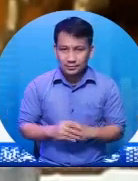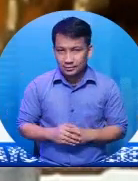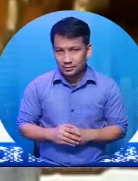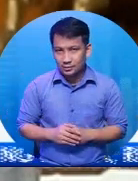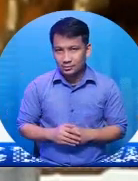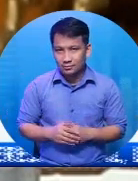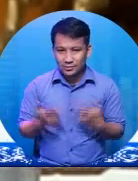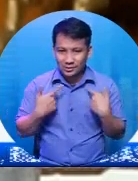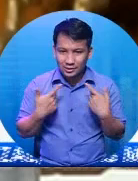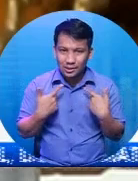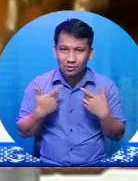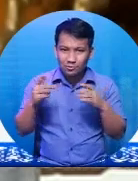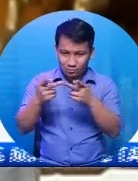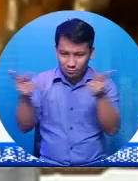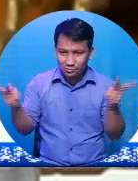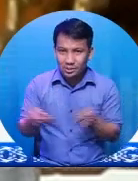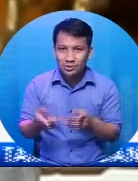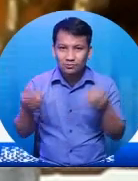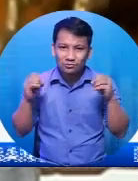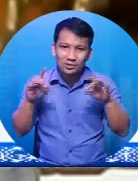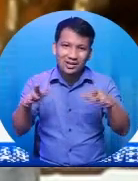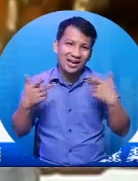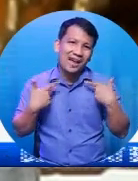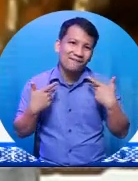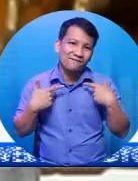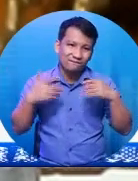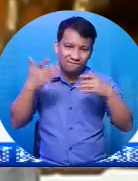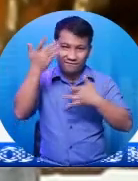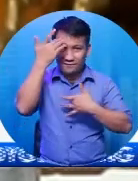place is not yet ready for them to be